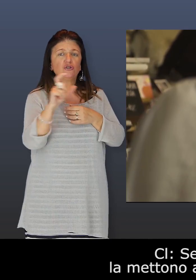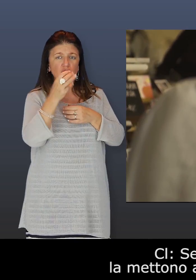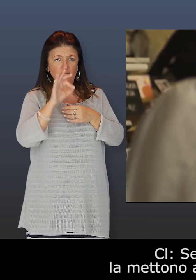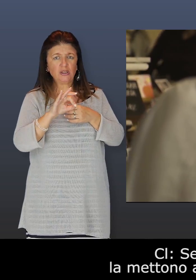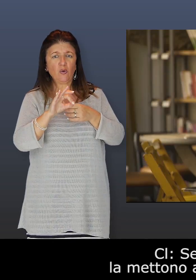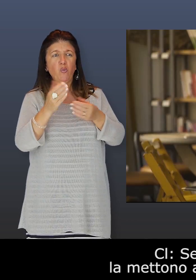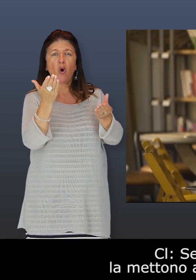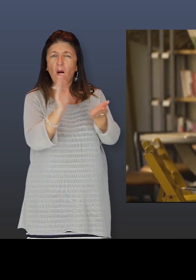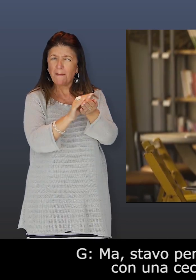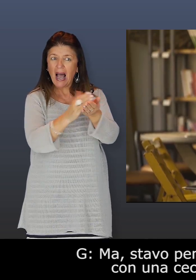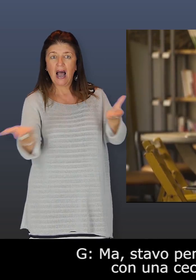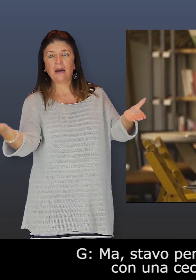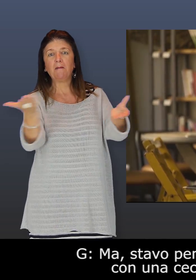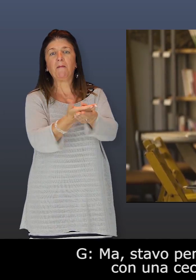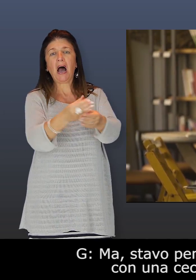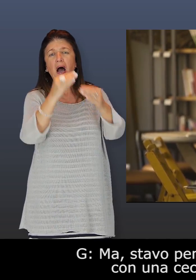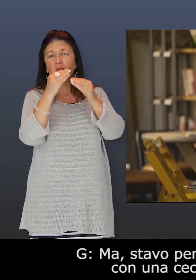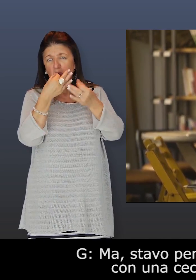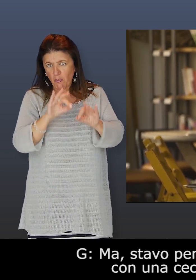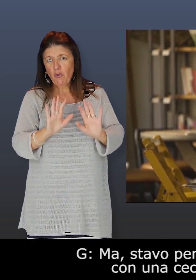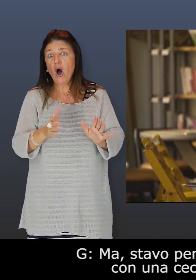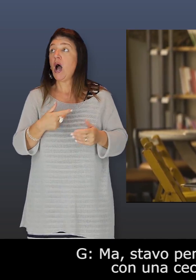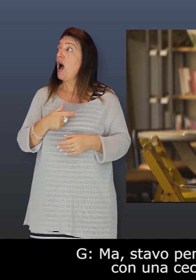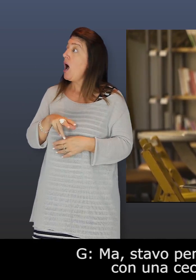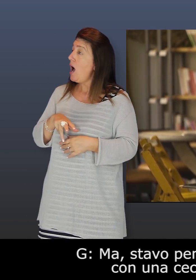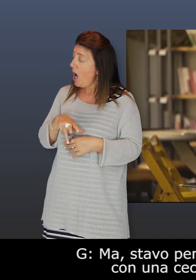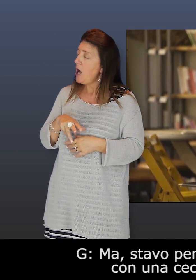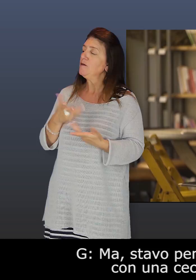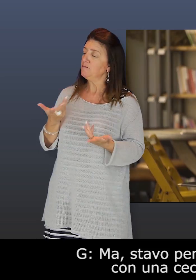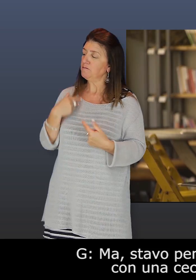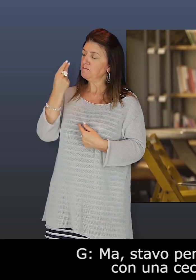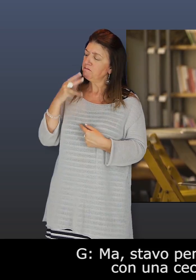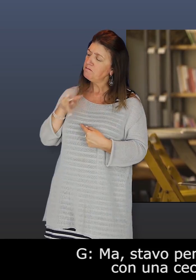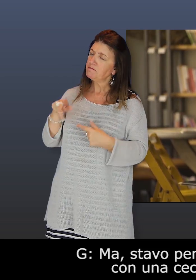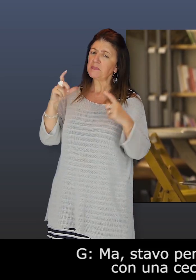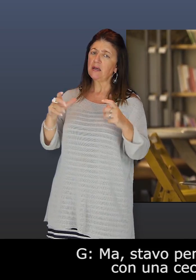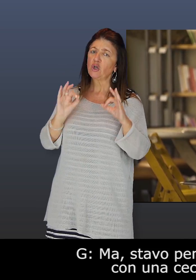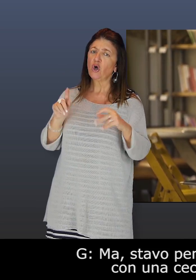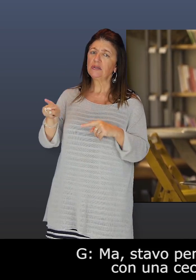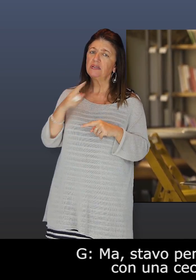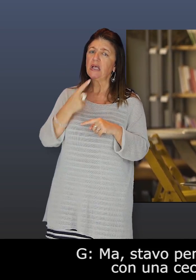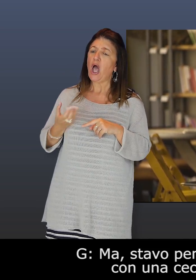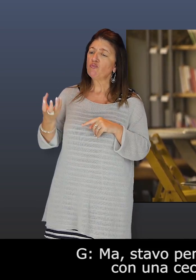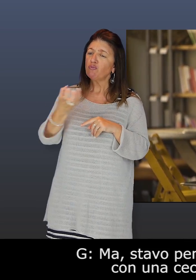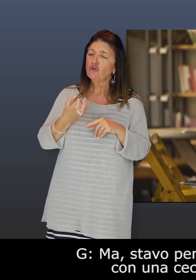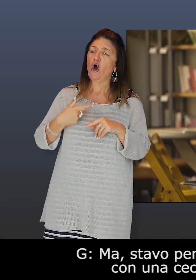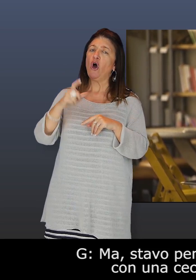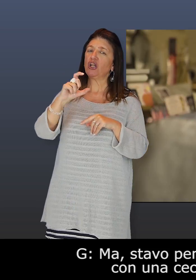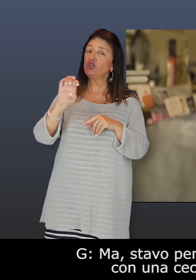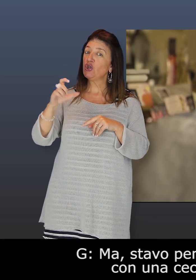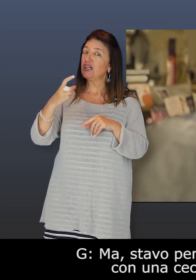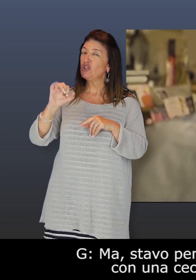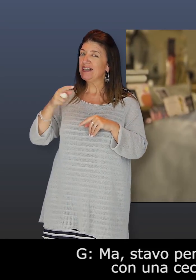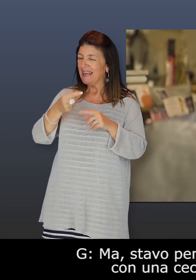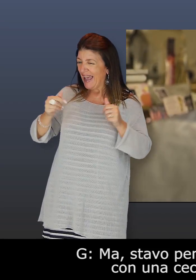pane, quindi. Ma cioè, stavo pensando, un piatto di pomodori così, con una cecina, cioè,